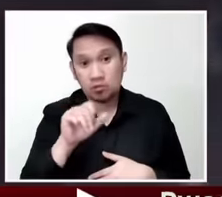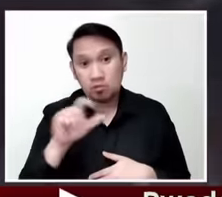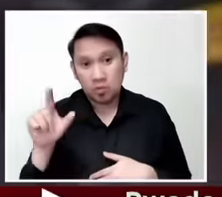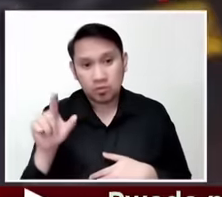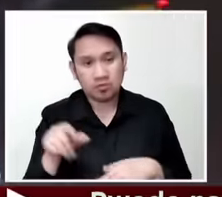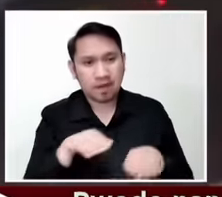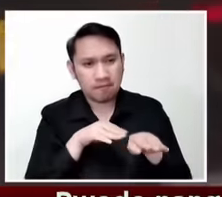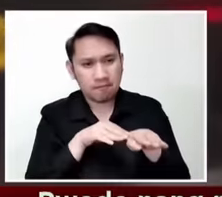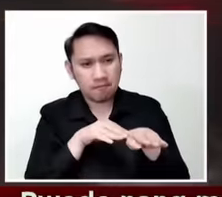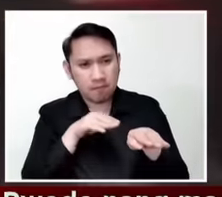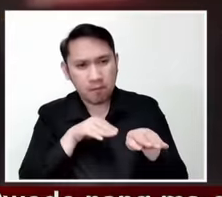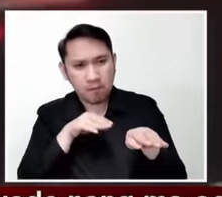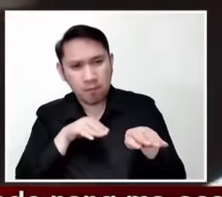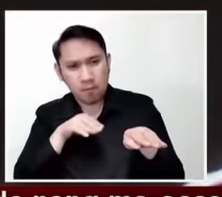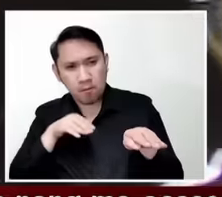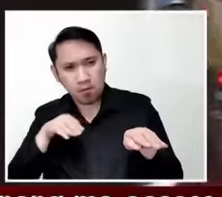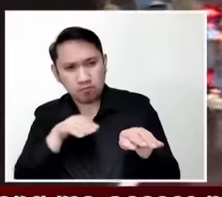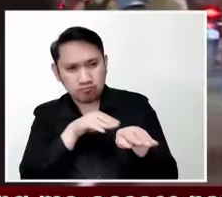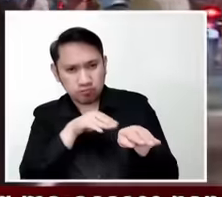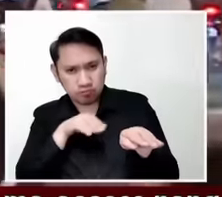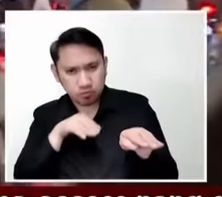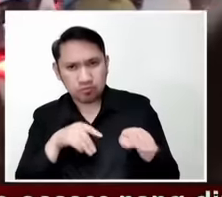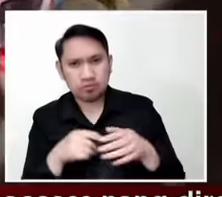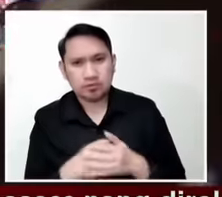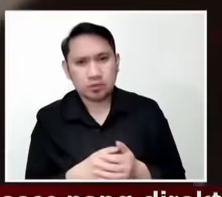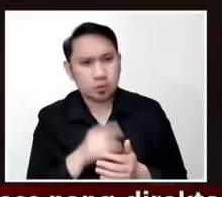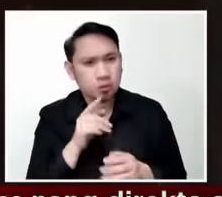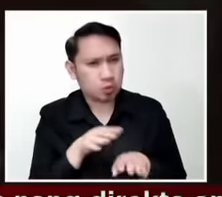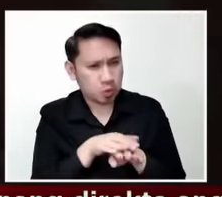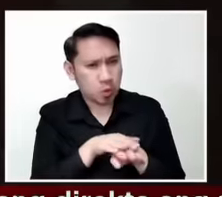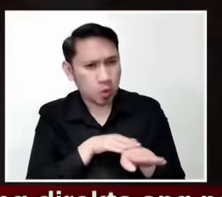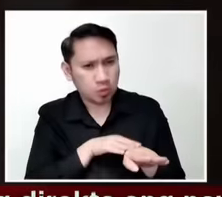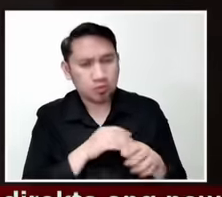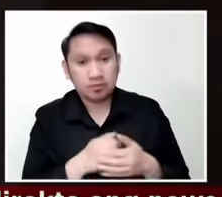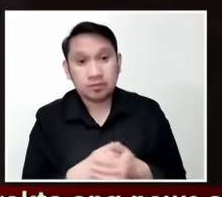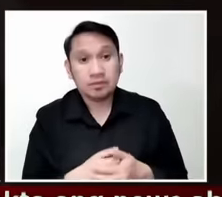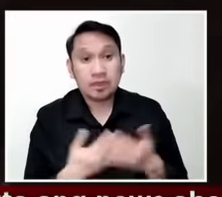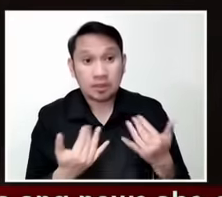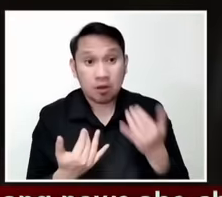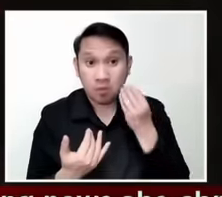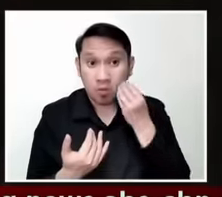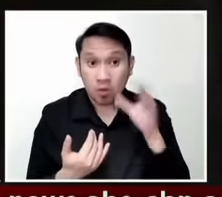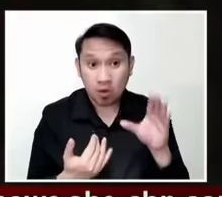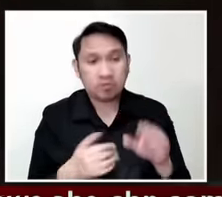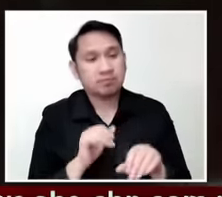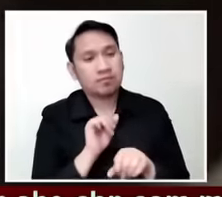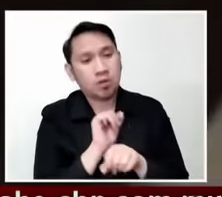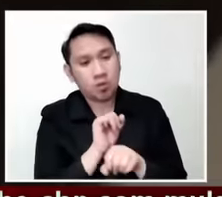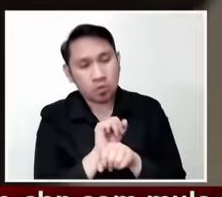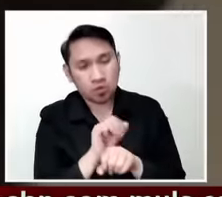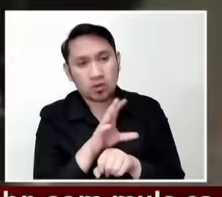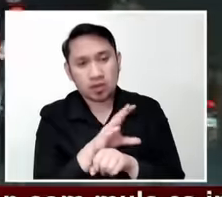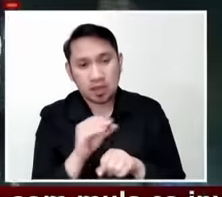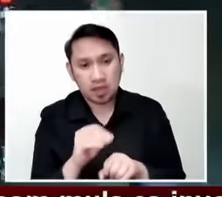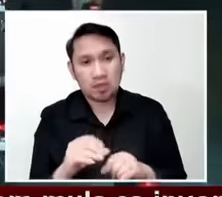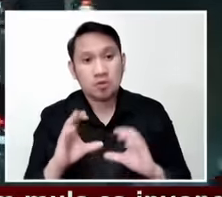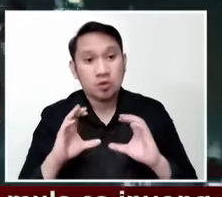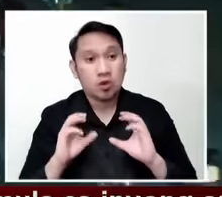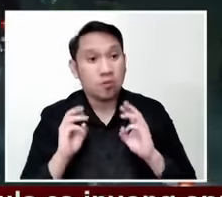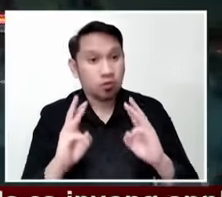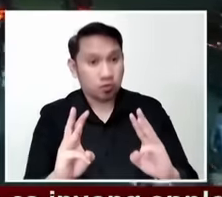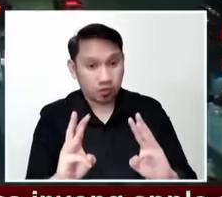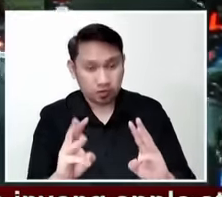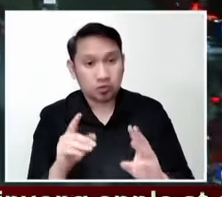to bumper ulit ang inyong magiging biyahe ngayong gabi. Sa mga pauwi po naman galing sa trabaho at babaybay sa Commonwealth Avenue